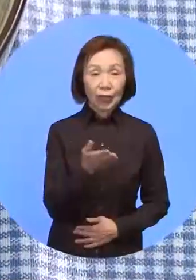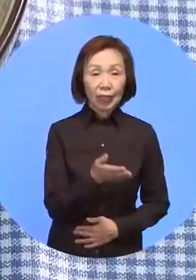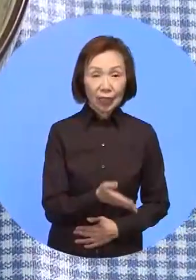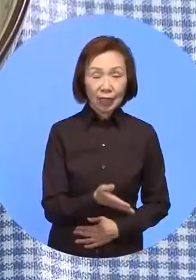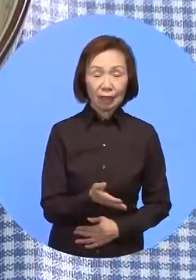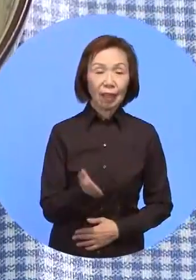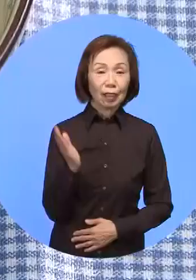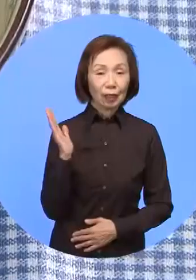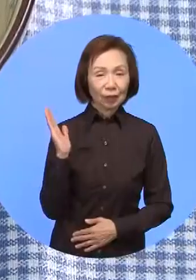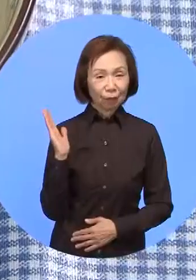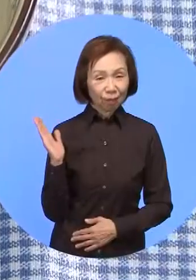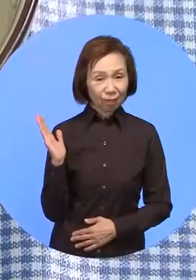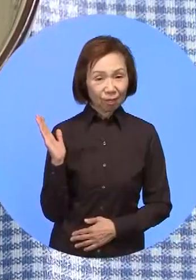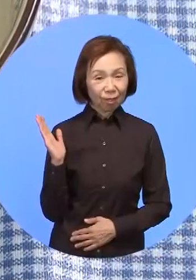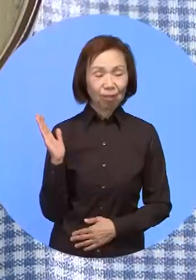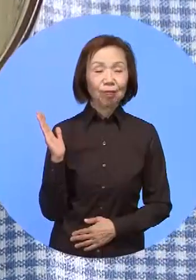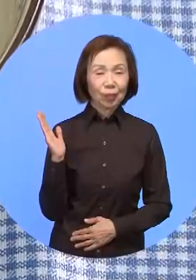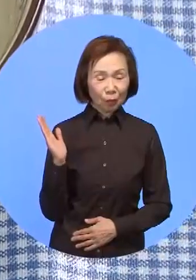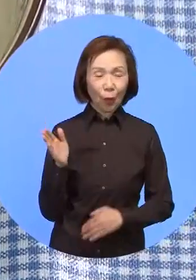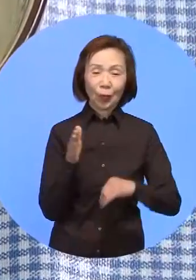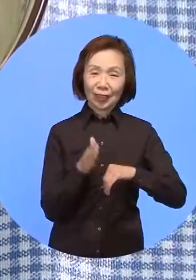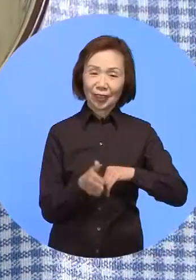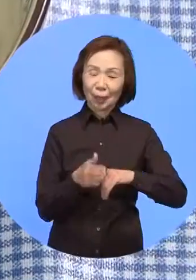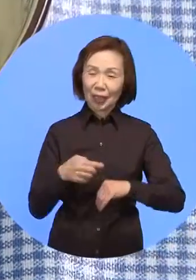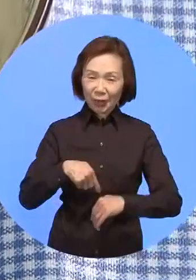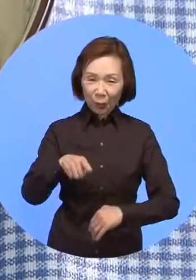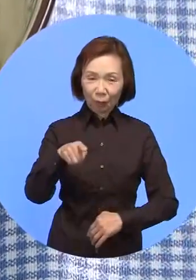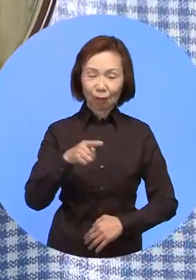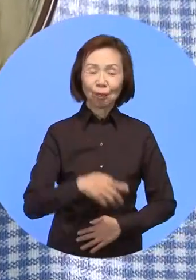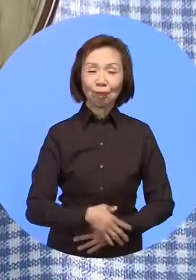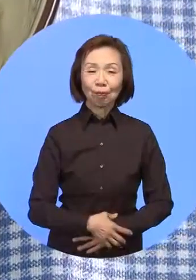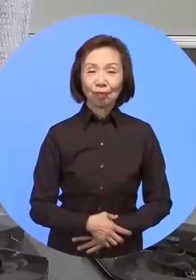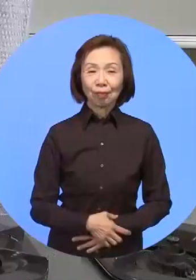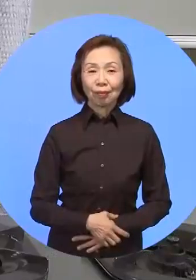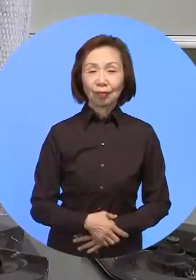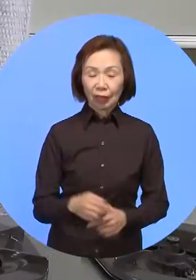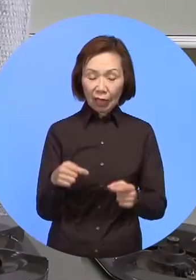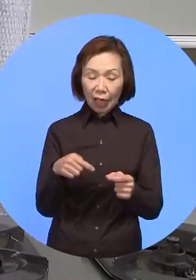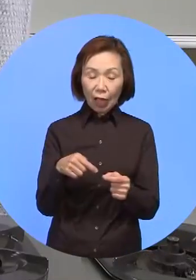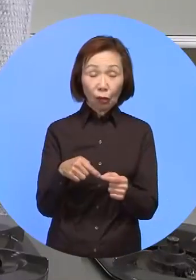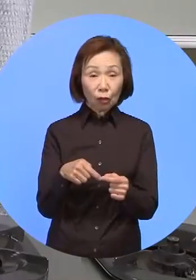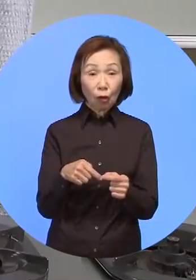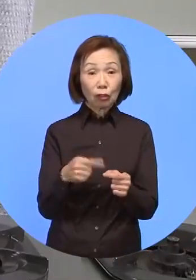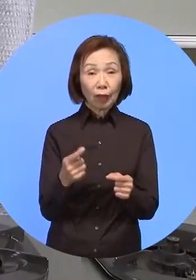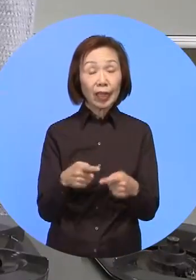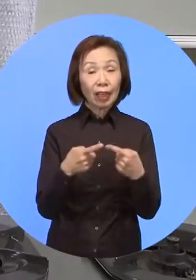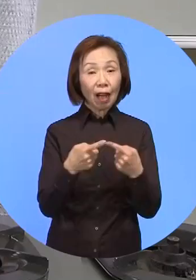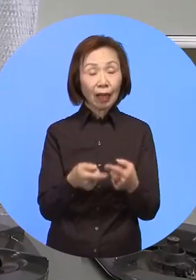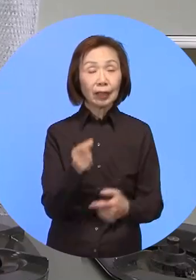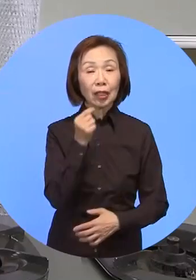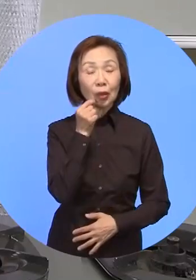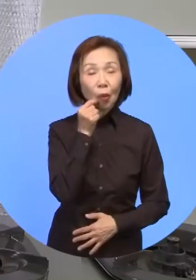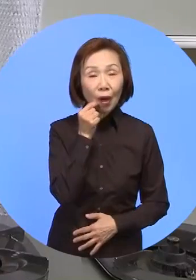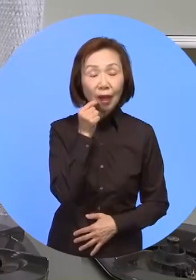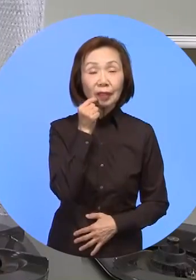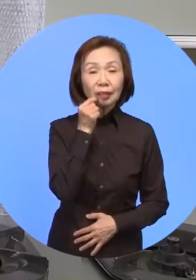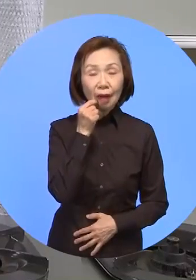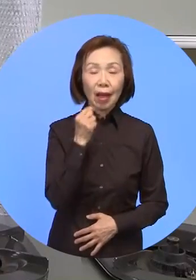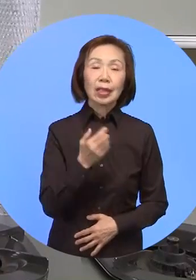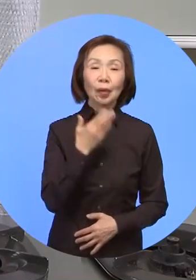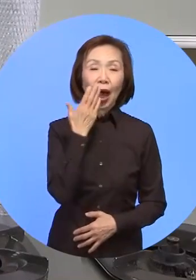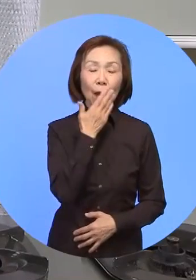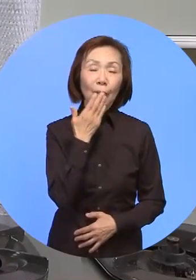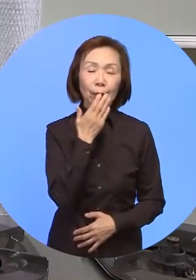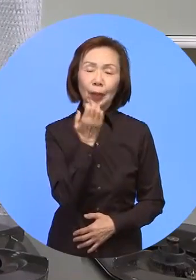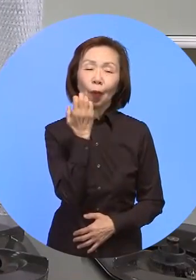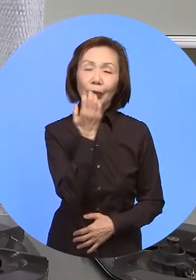次にすいたくわい入り炊き込みご飯を作りましょう。すいたくわい入り炊き込みご飯はくわいの甘みと苦